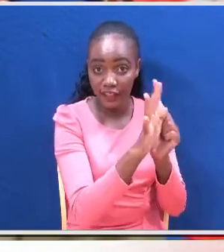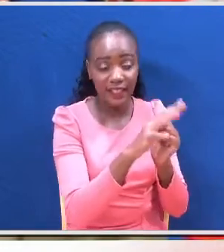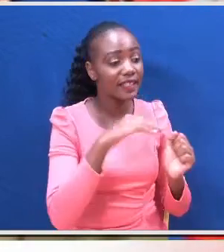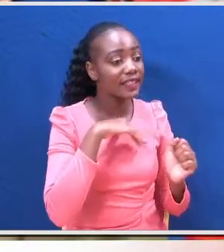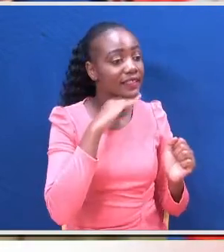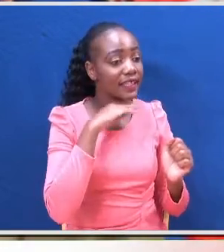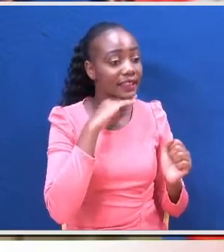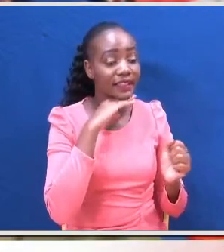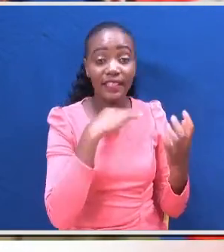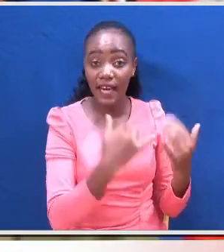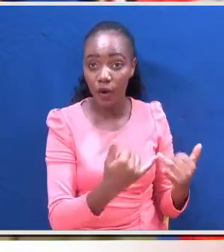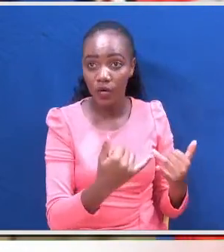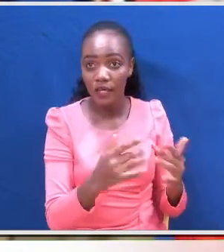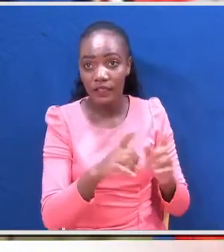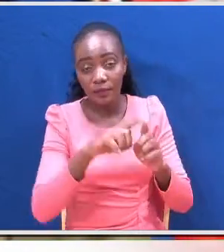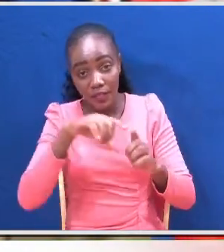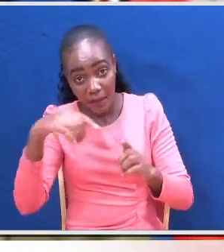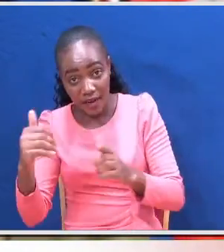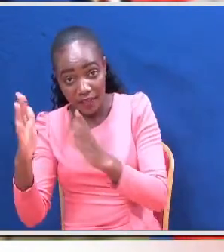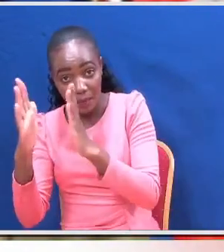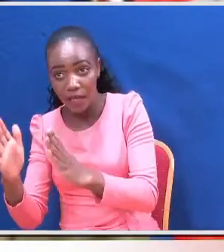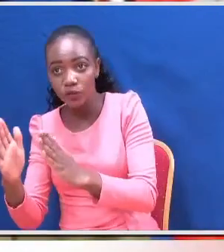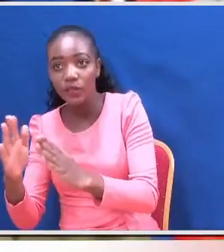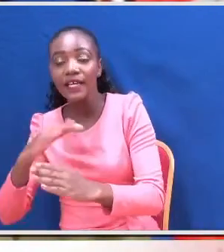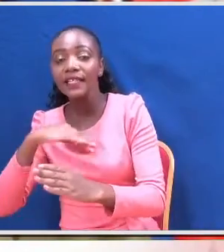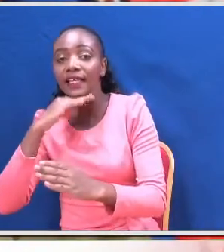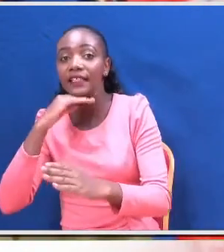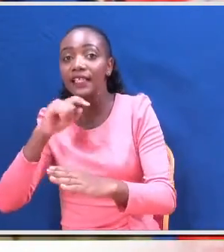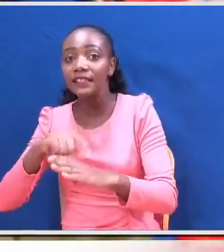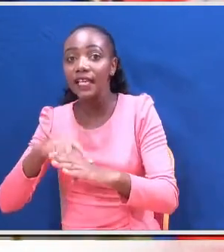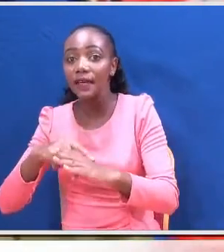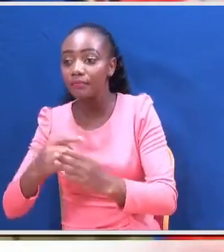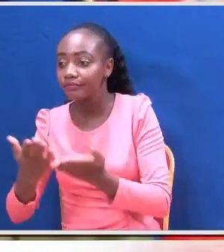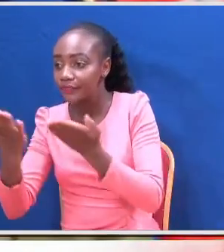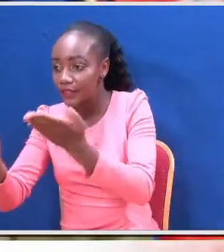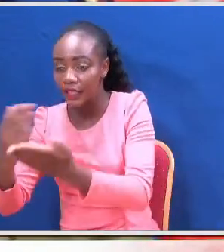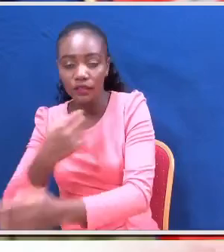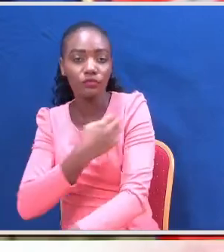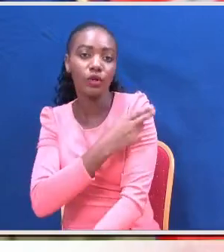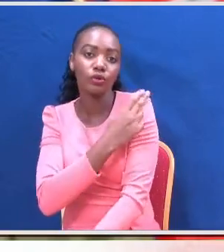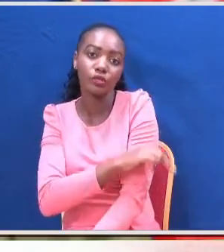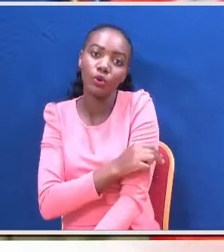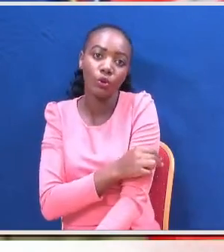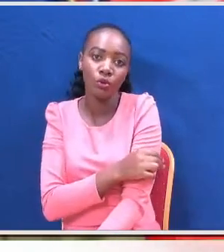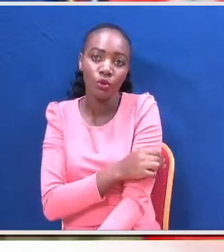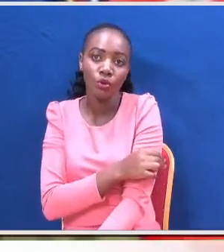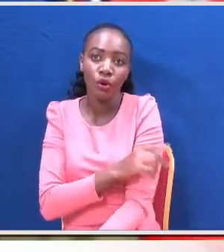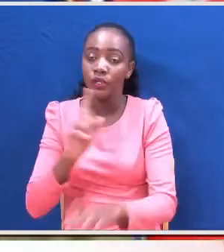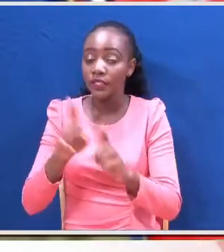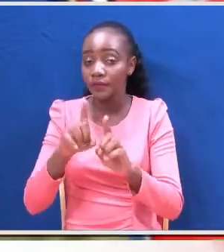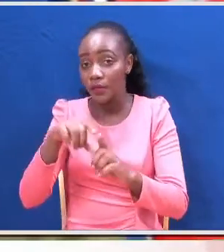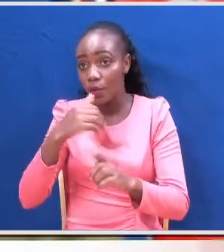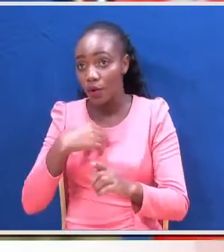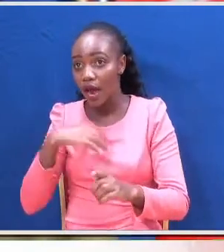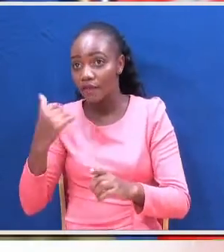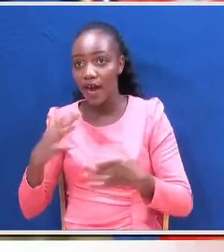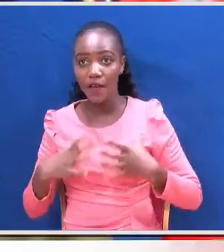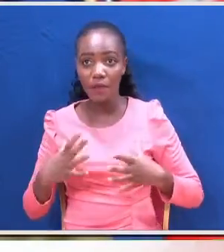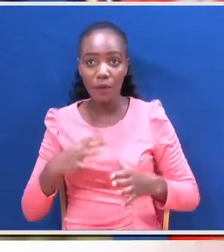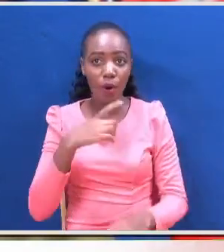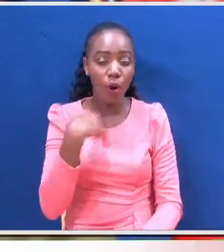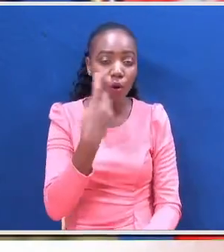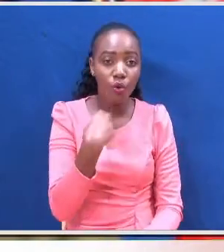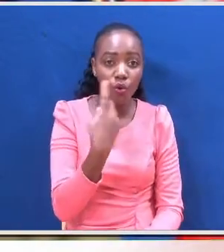hapa, na wa 15 aliaga wakati wa kufikisha hospitali huko. Kuna wengi ambao